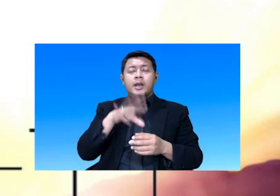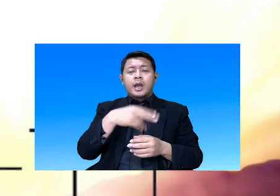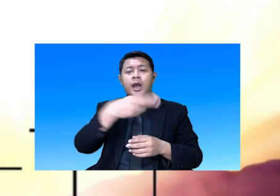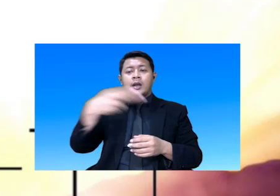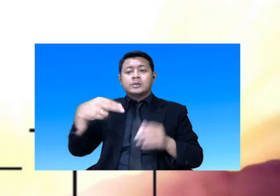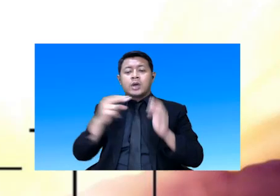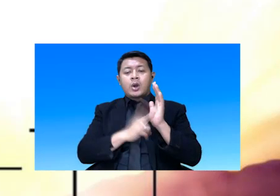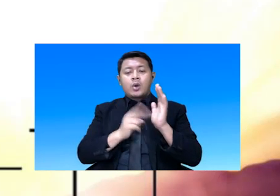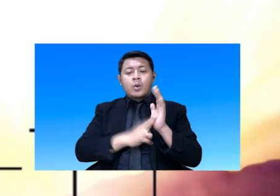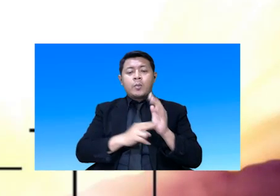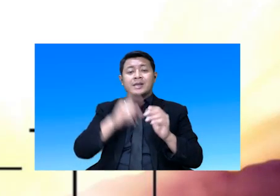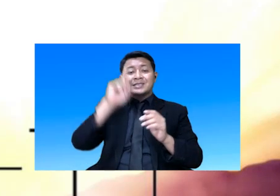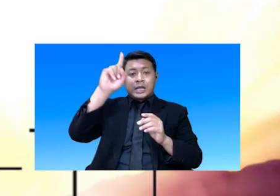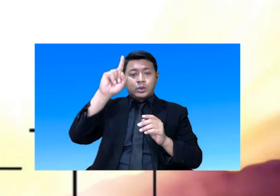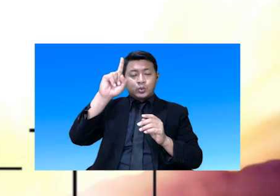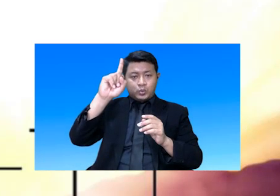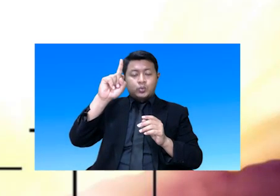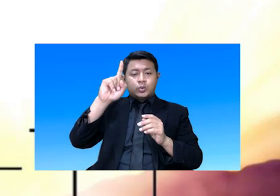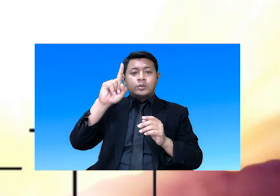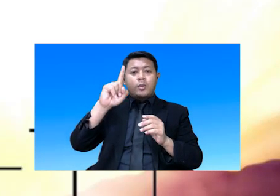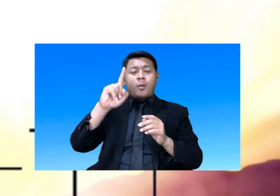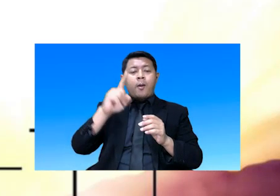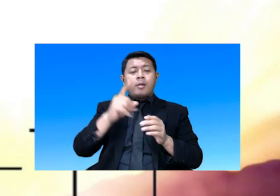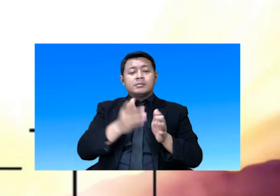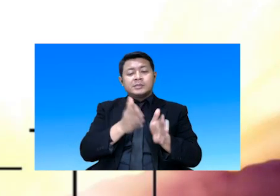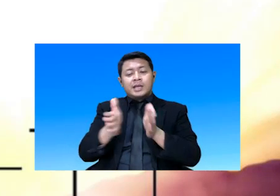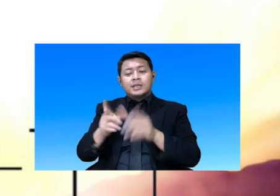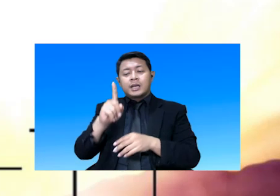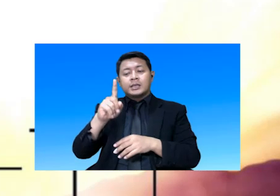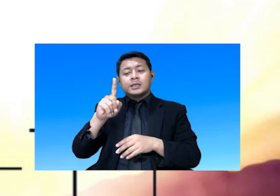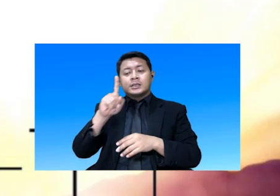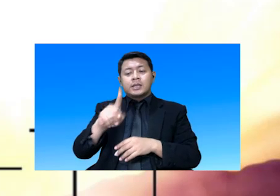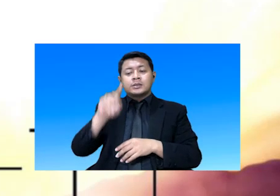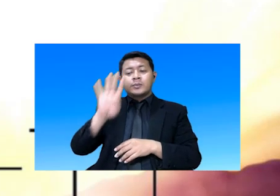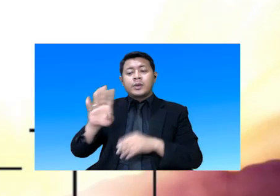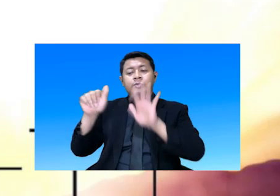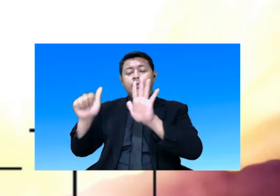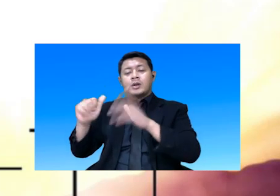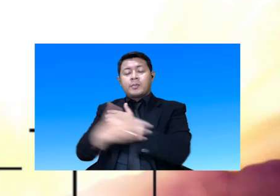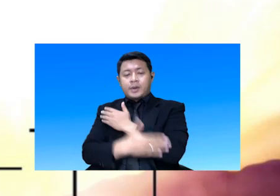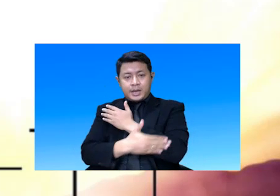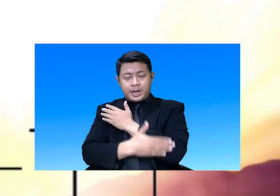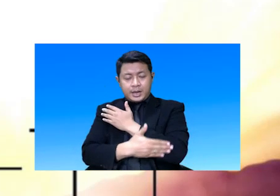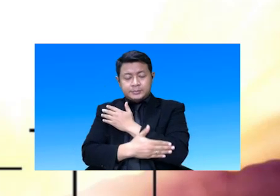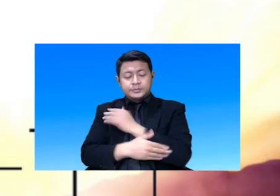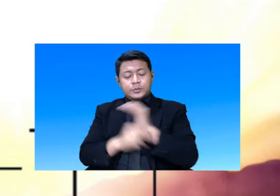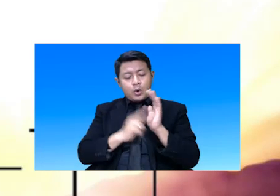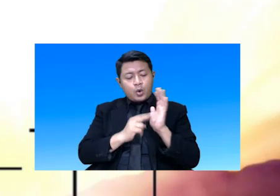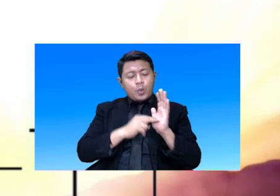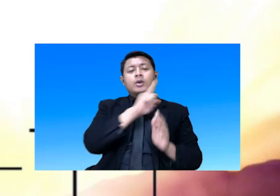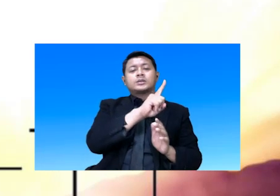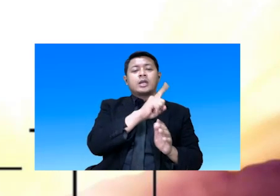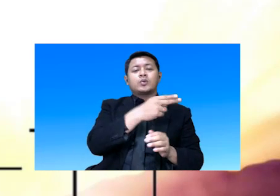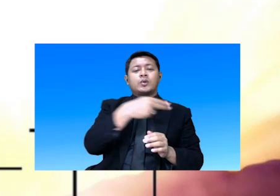menempatkan Indonesia pada nomor 1 di antara 146